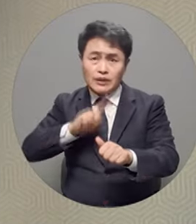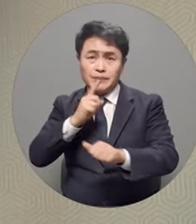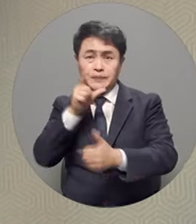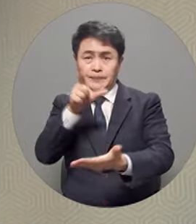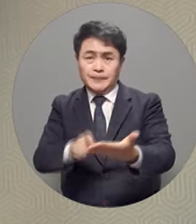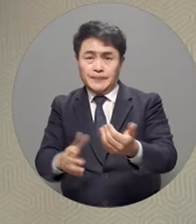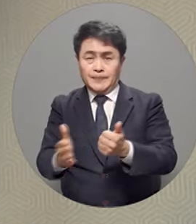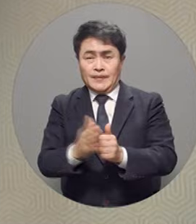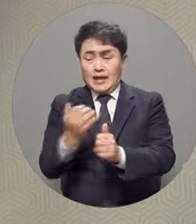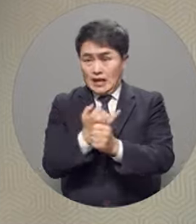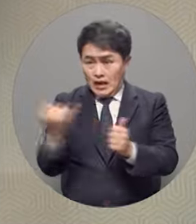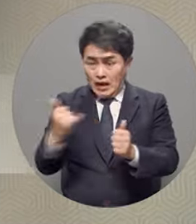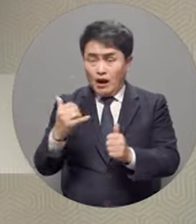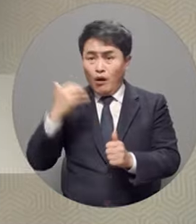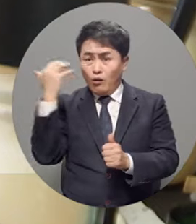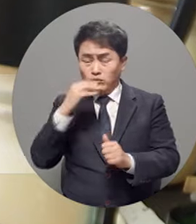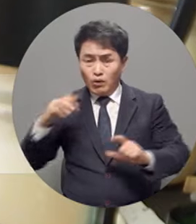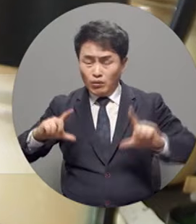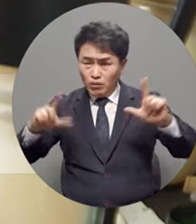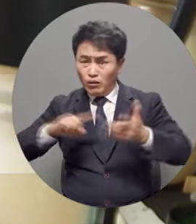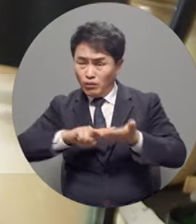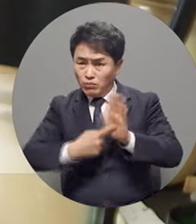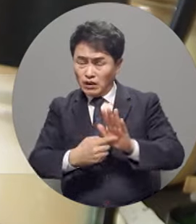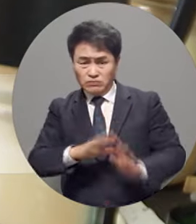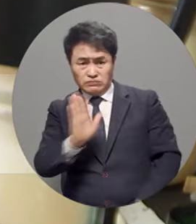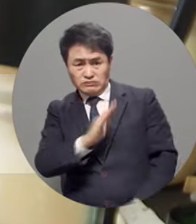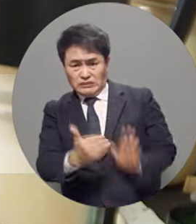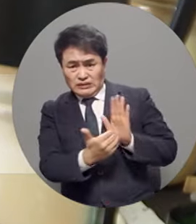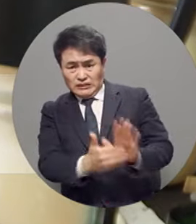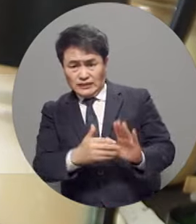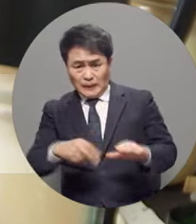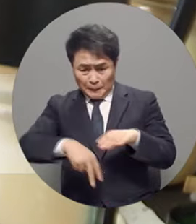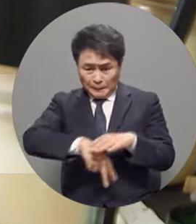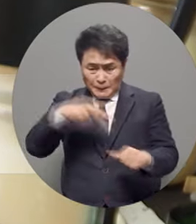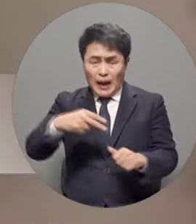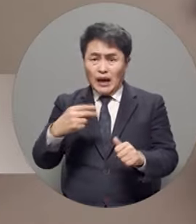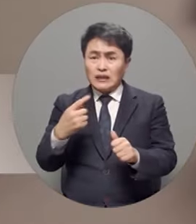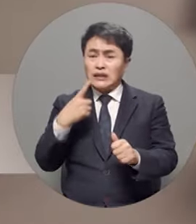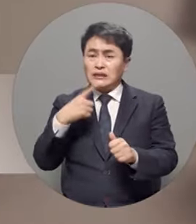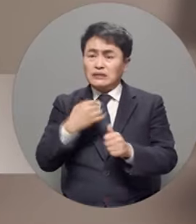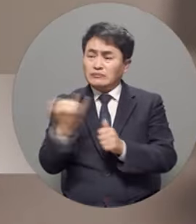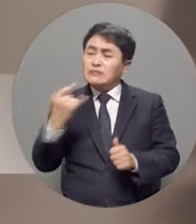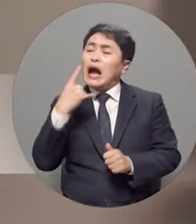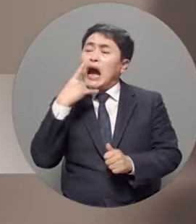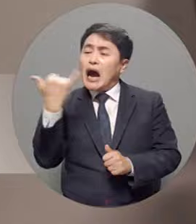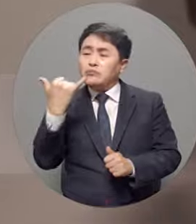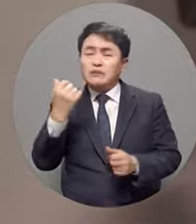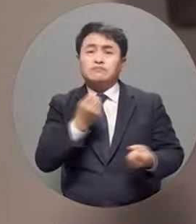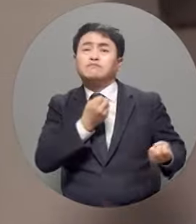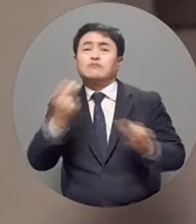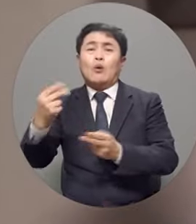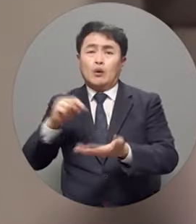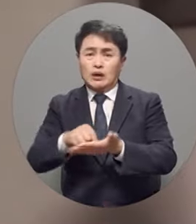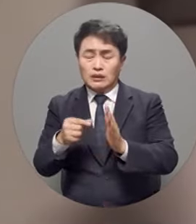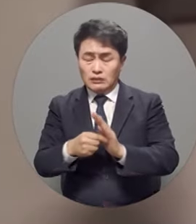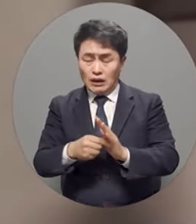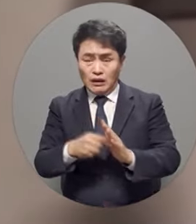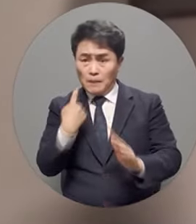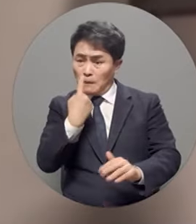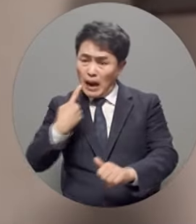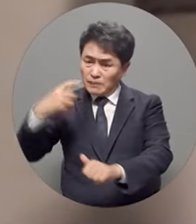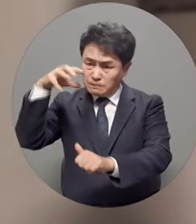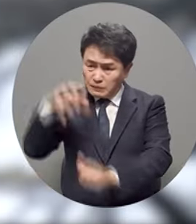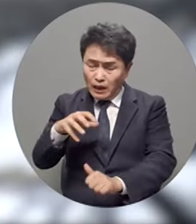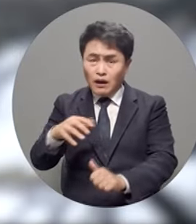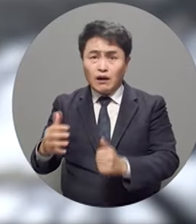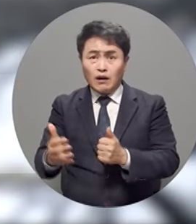씨는 아내가 성인 방송 출연을 거부하자 나체 사진을 장인에게 보내겠다고 하는 등 협박한 혐의도 받고 있습니다.